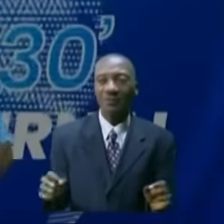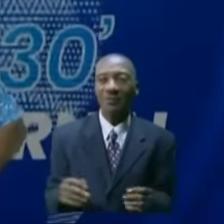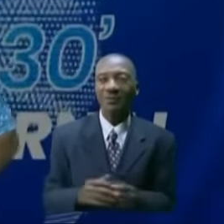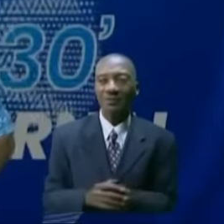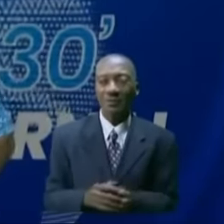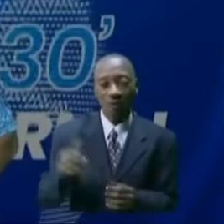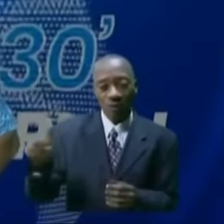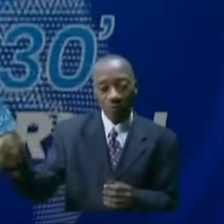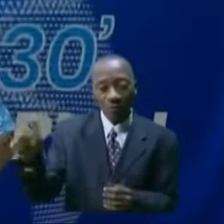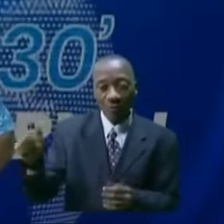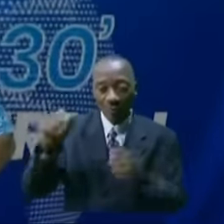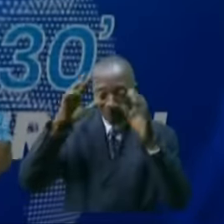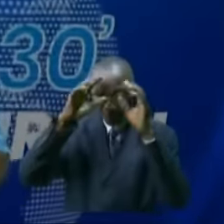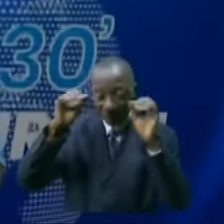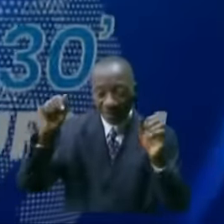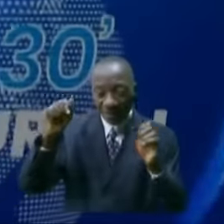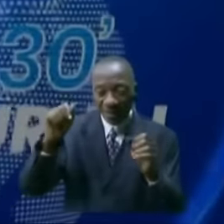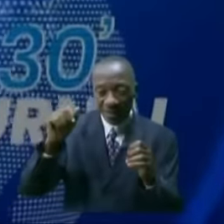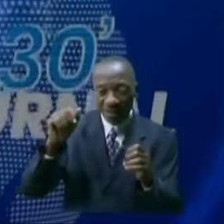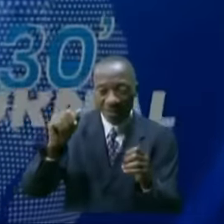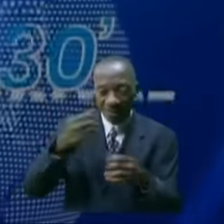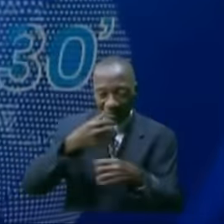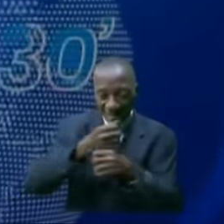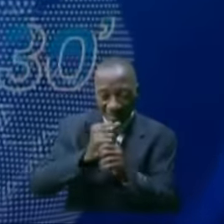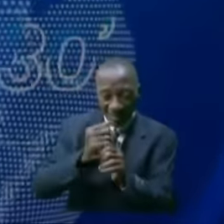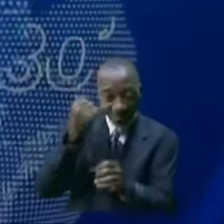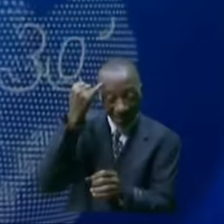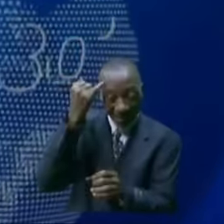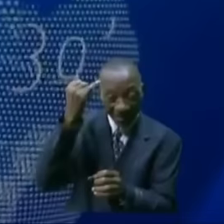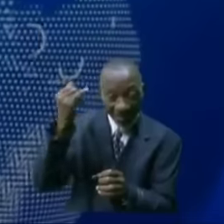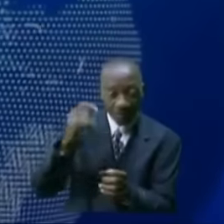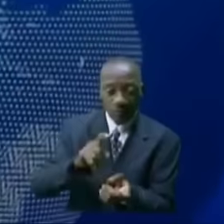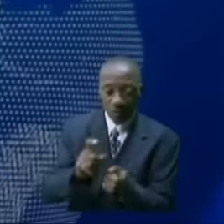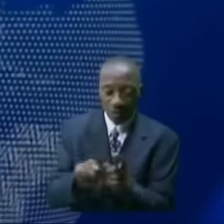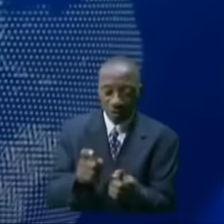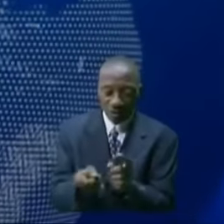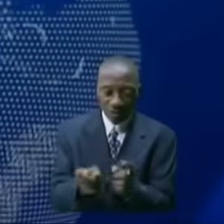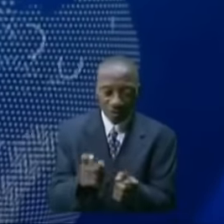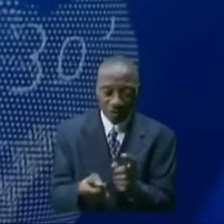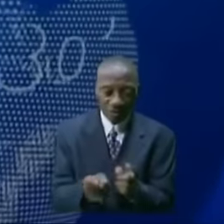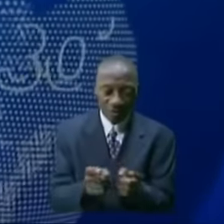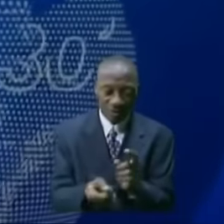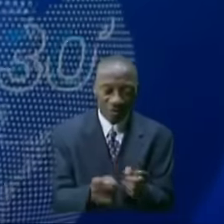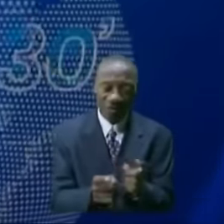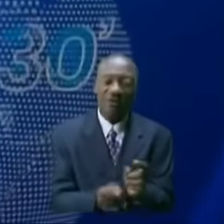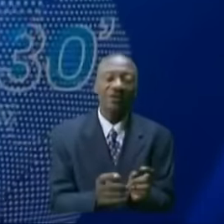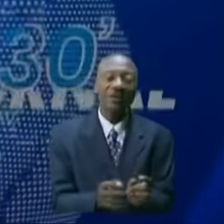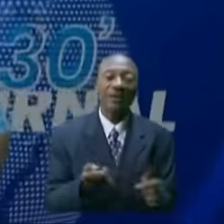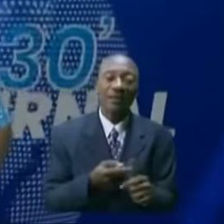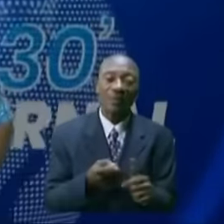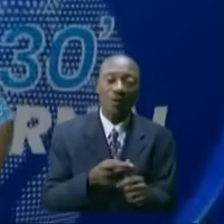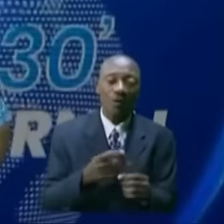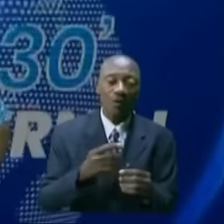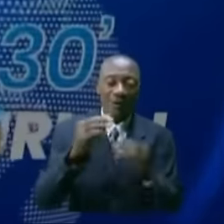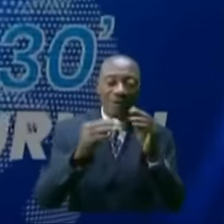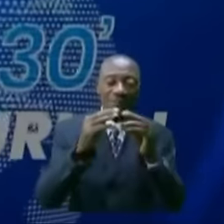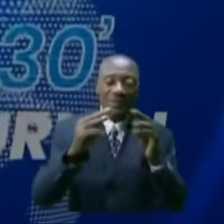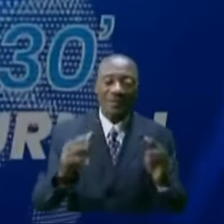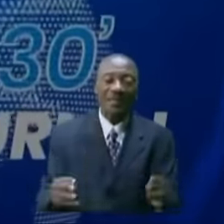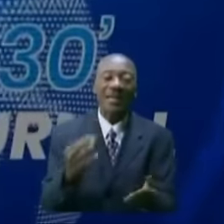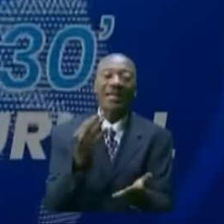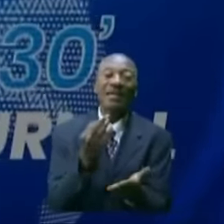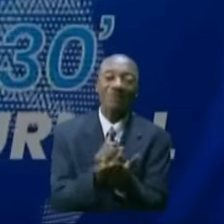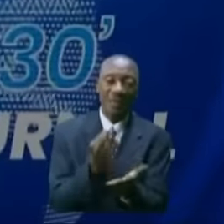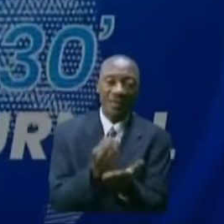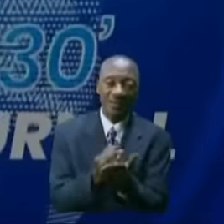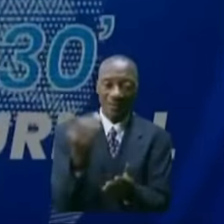cette vision. Le principal tour jumelle vont abriter le ministère de finances et du budget. Retour en image avec